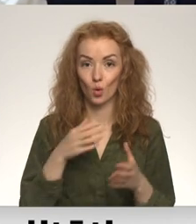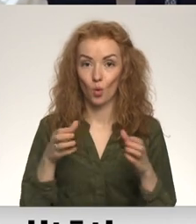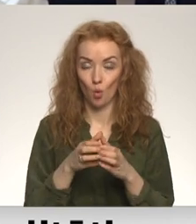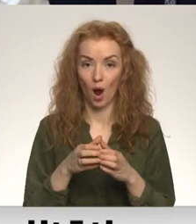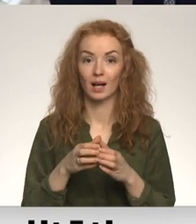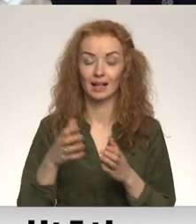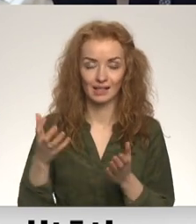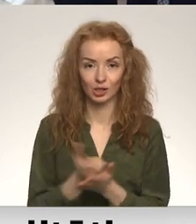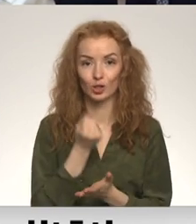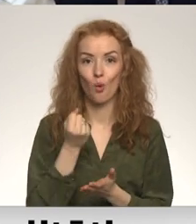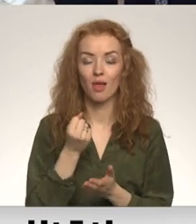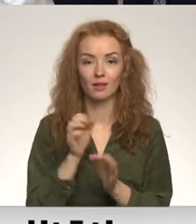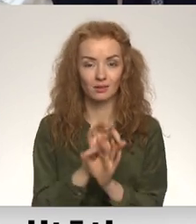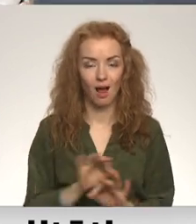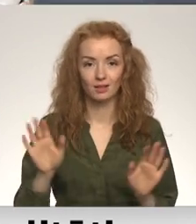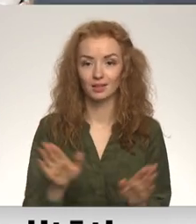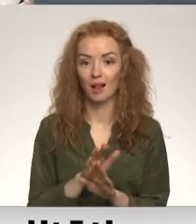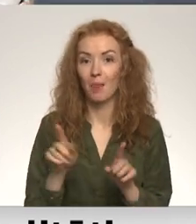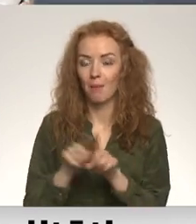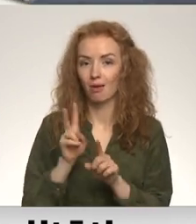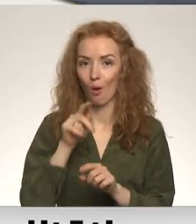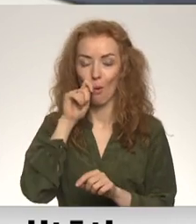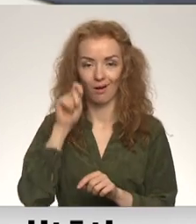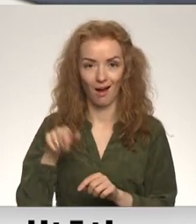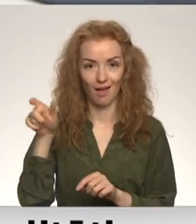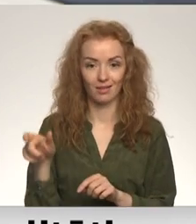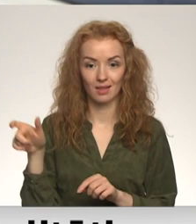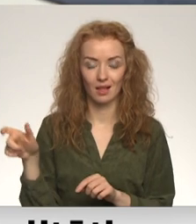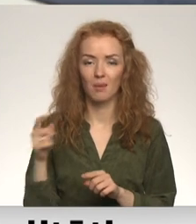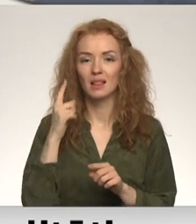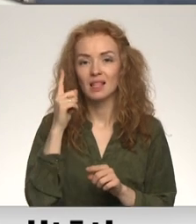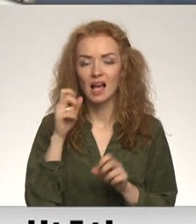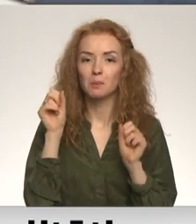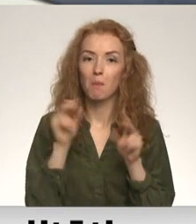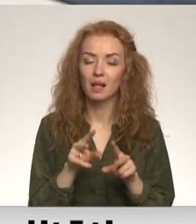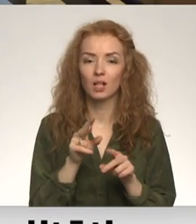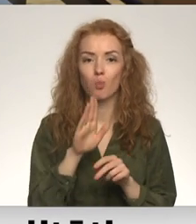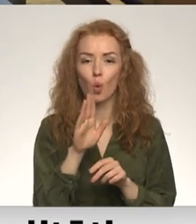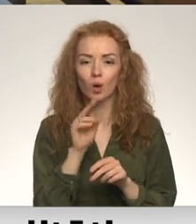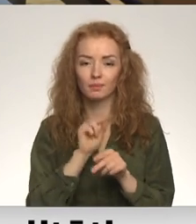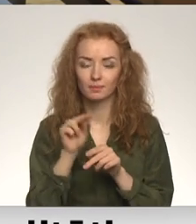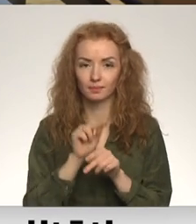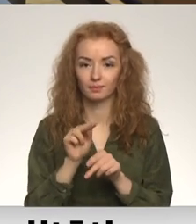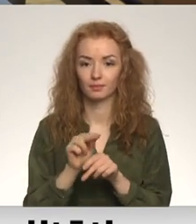dziesma izdodas tikpat labi kā ukrainietēm. Jāpiestrādā bijis vien pie specifisku burtu izrunas.